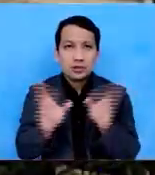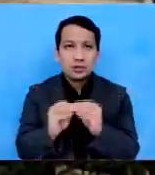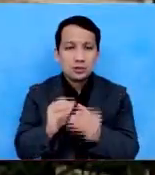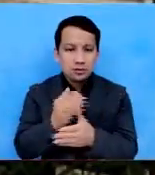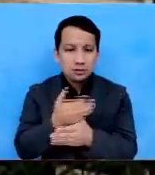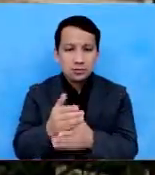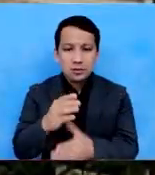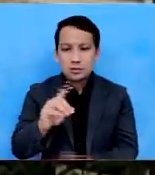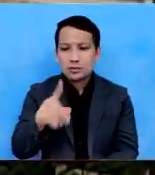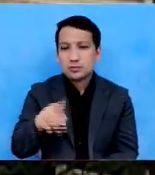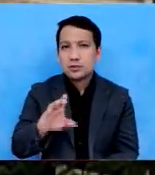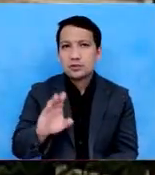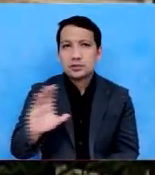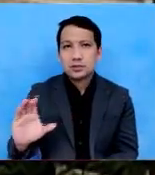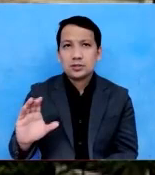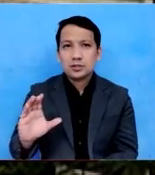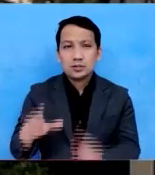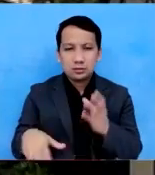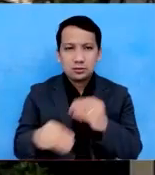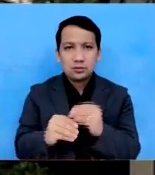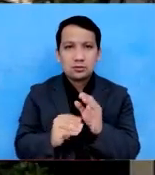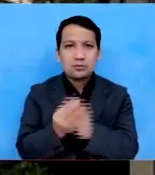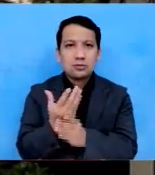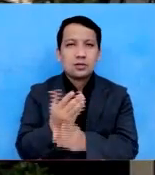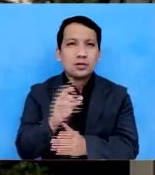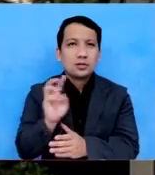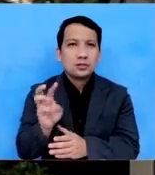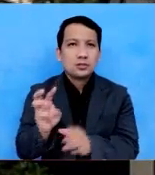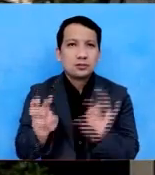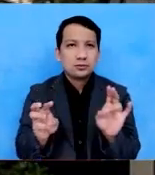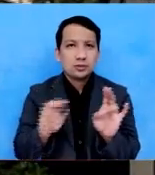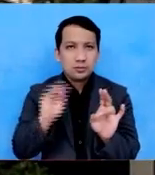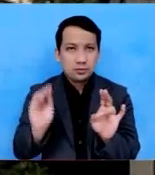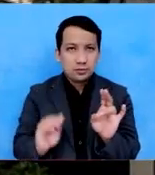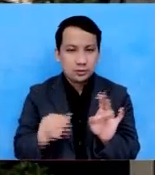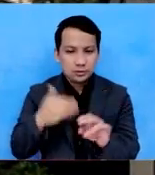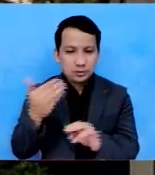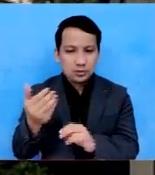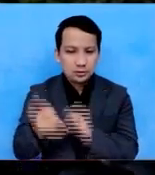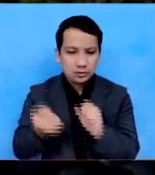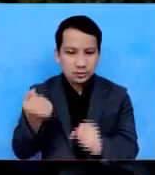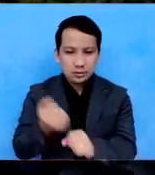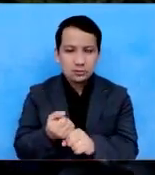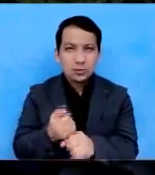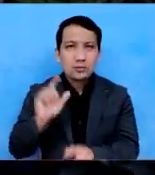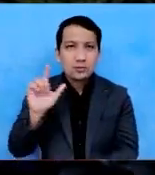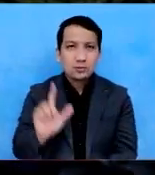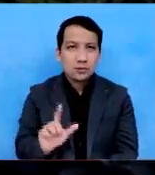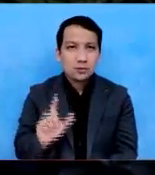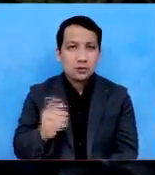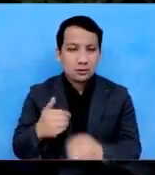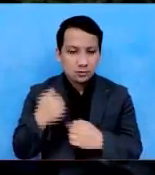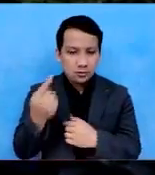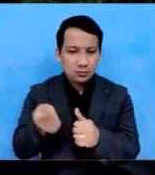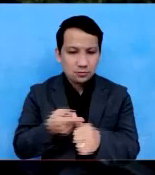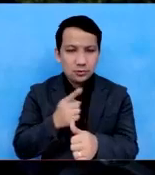DBCC, lalago ang ekonomiya ng 6-7% sa susunod na taon. Mas mababa ito kaysa sa unang target